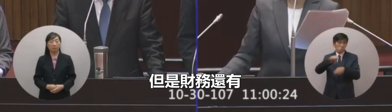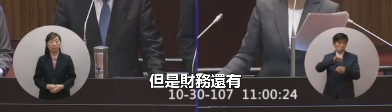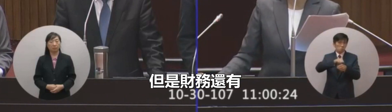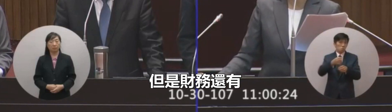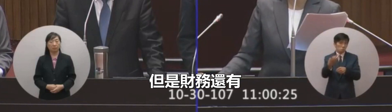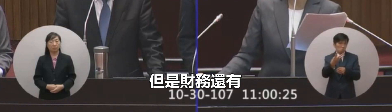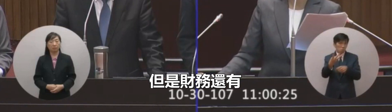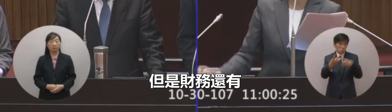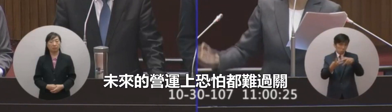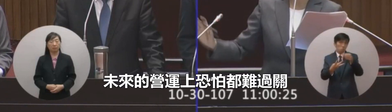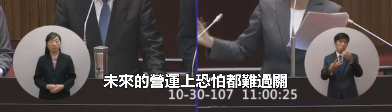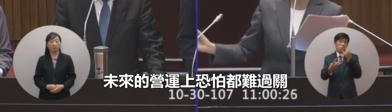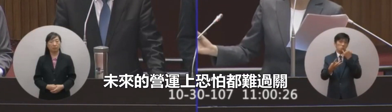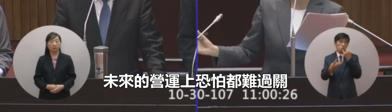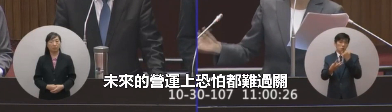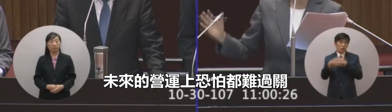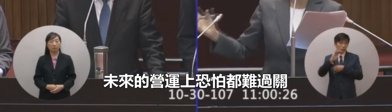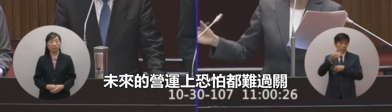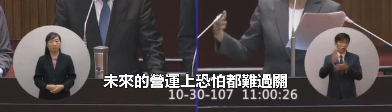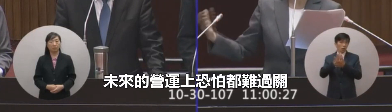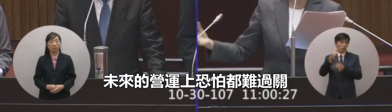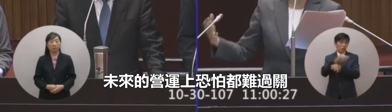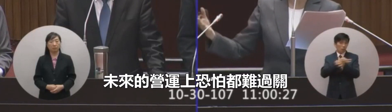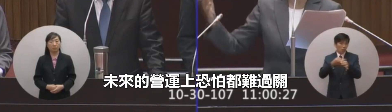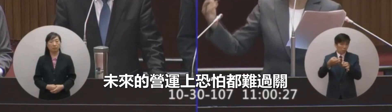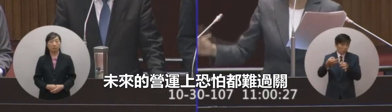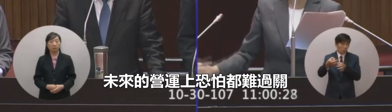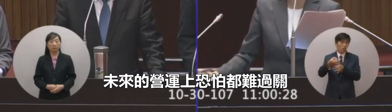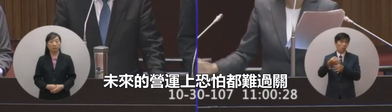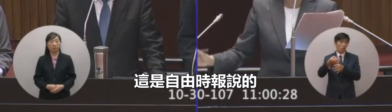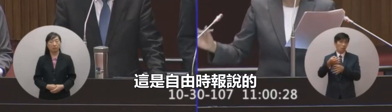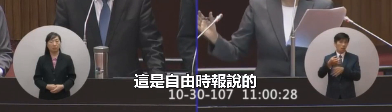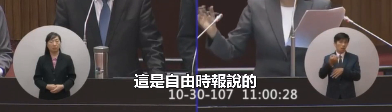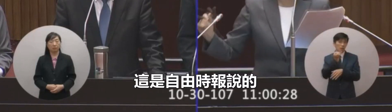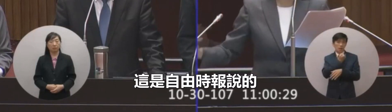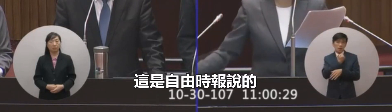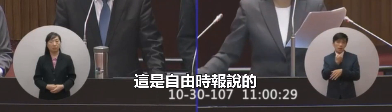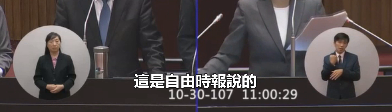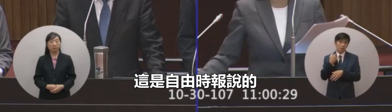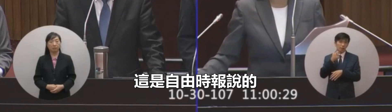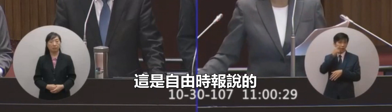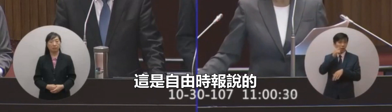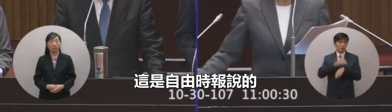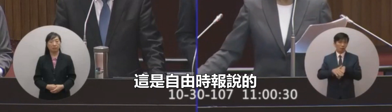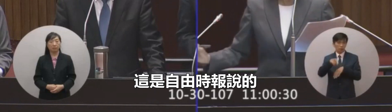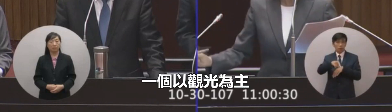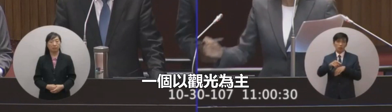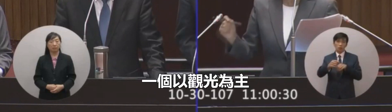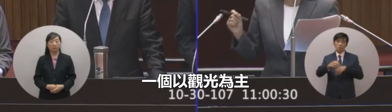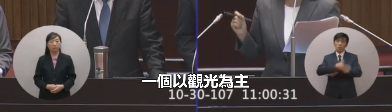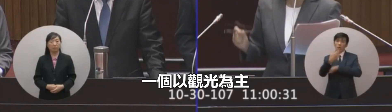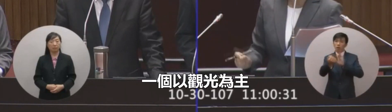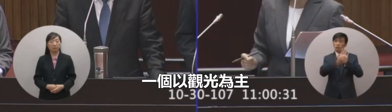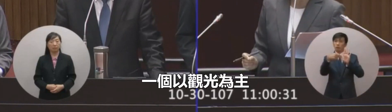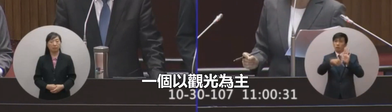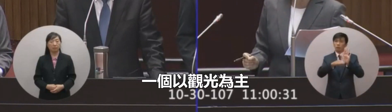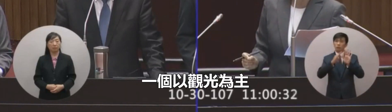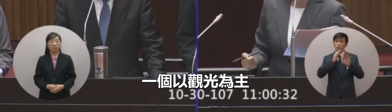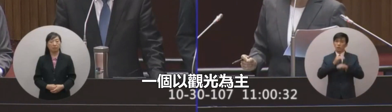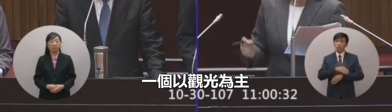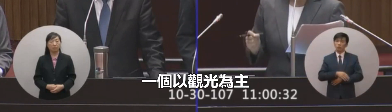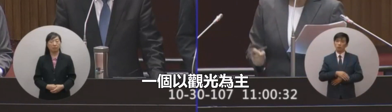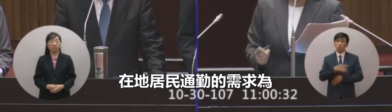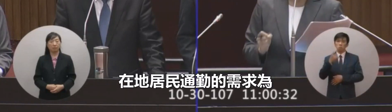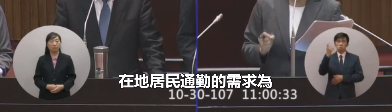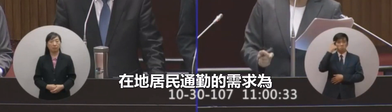是财务还有未来的营运上恐怕都难过关。这是自由时报说的，一个以观光为